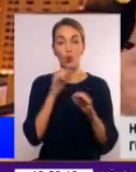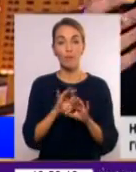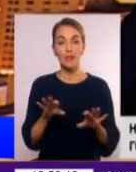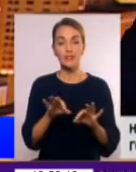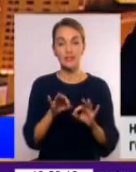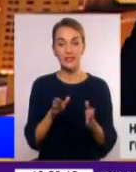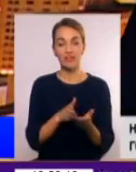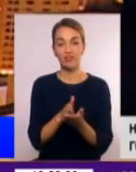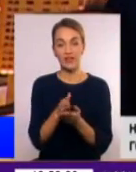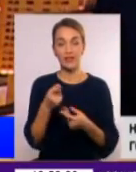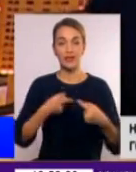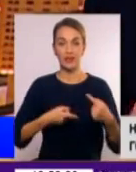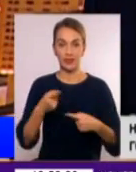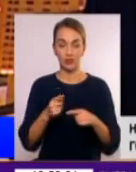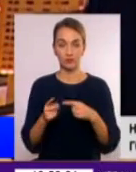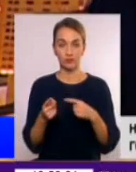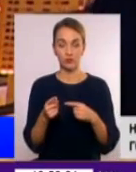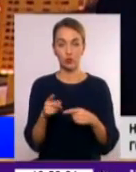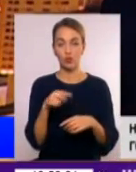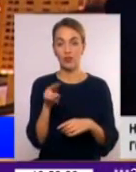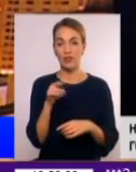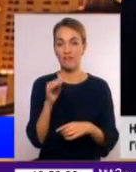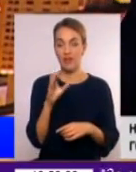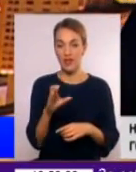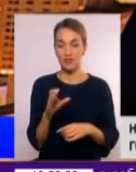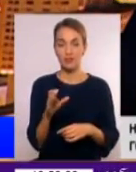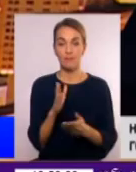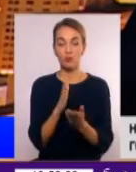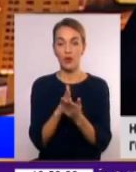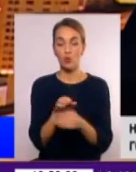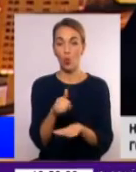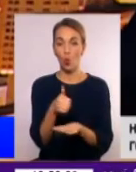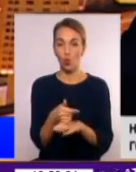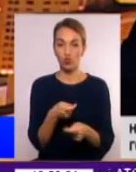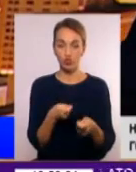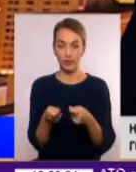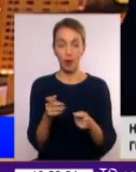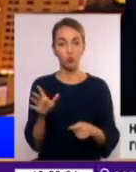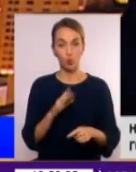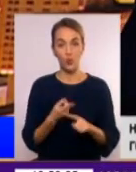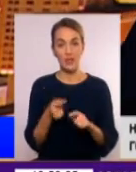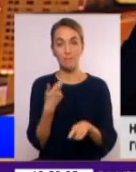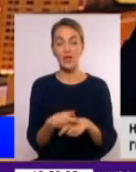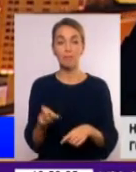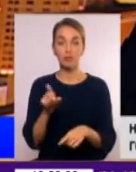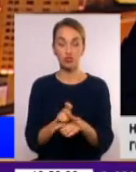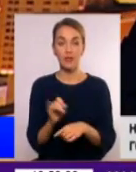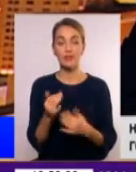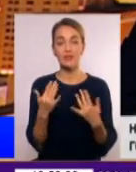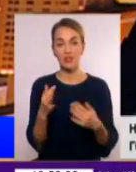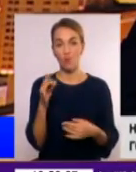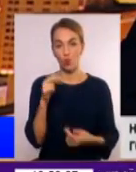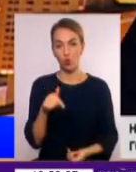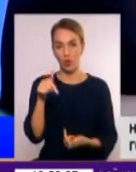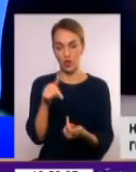інформаційній хвилі критики щодо ДФС і безпосереднього очільника Було це перебільшення і наскільки воно